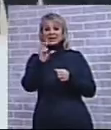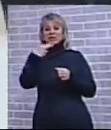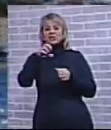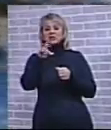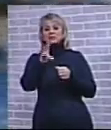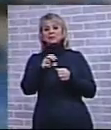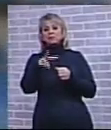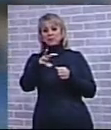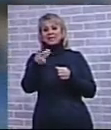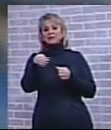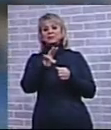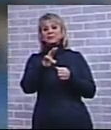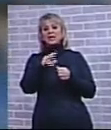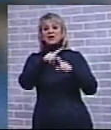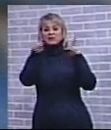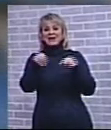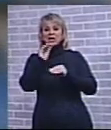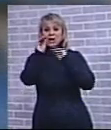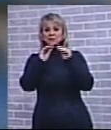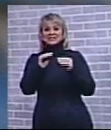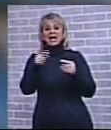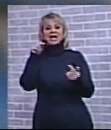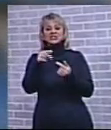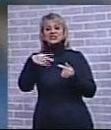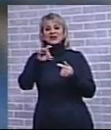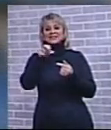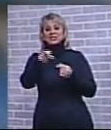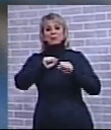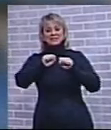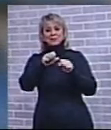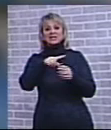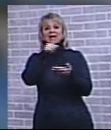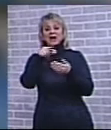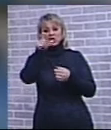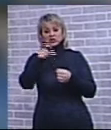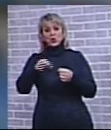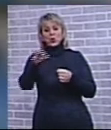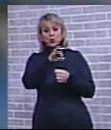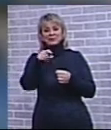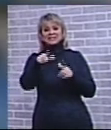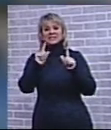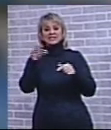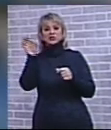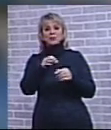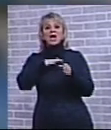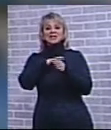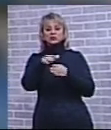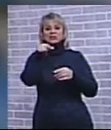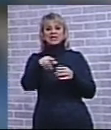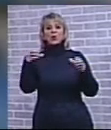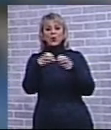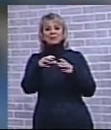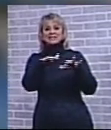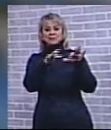Тюрин. В рамках обеспечения антитеррористической безопасности граждан области в настоящий момент осуществляется